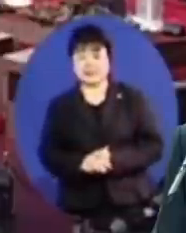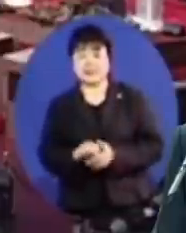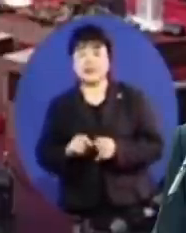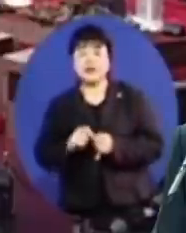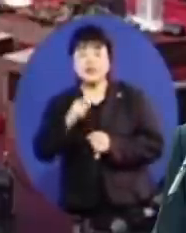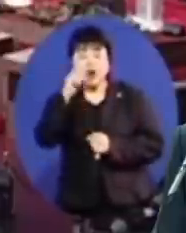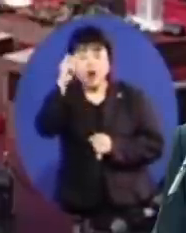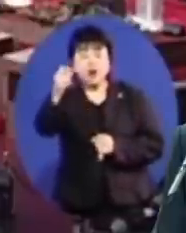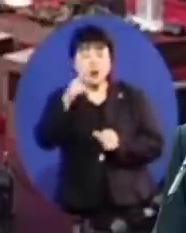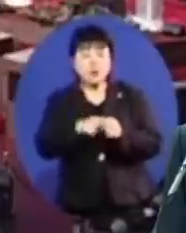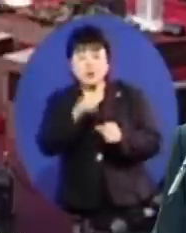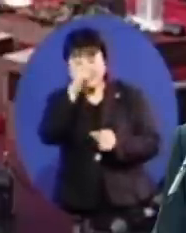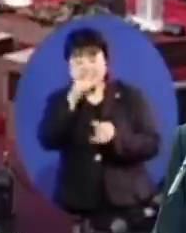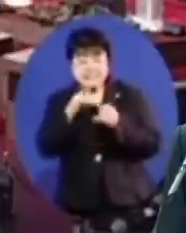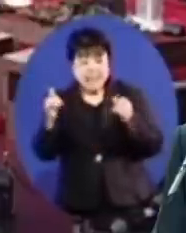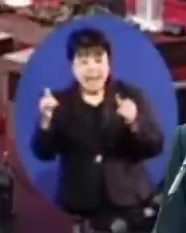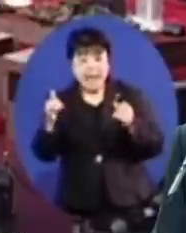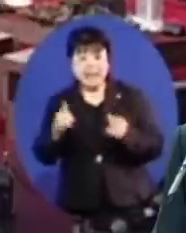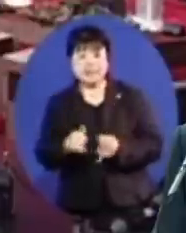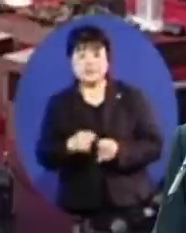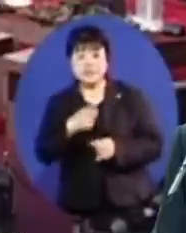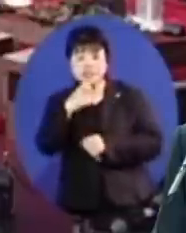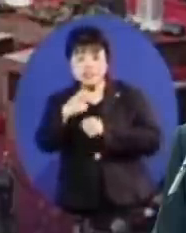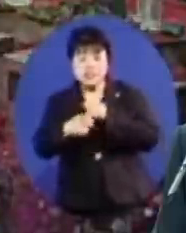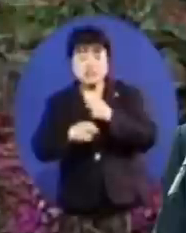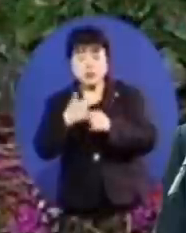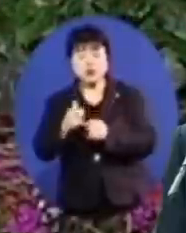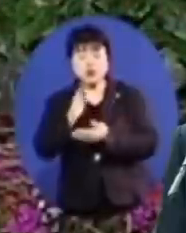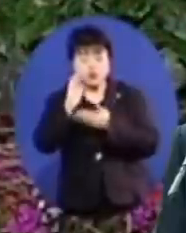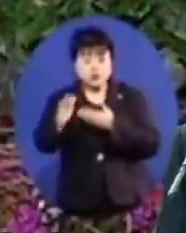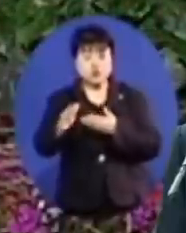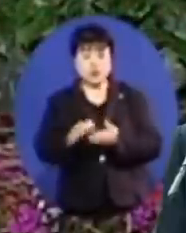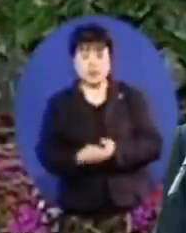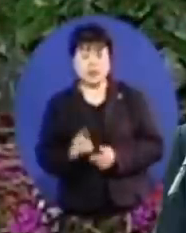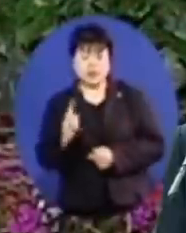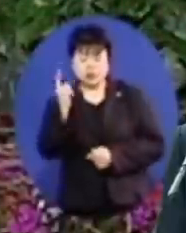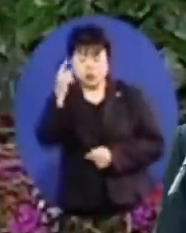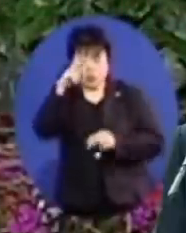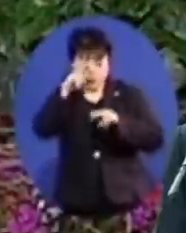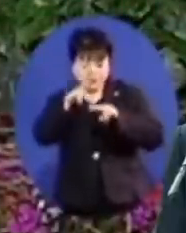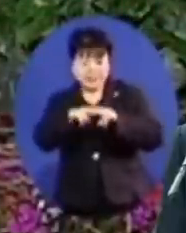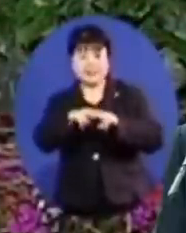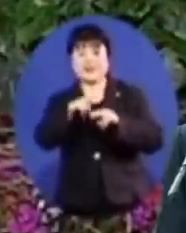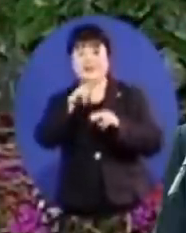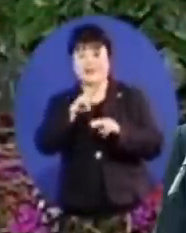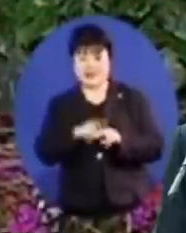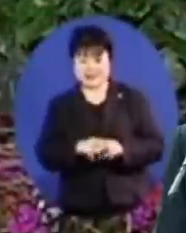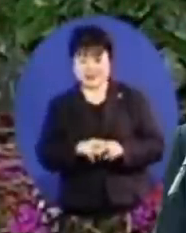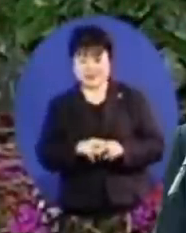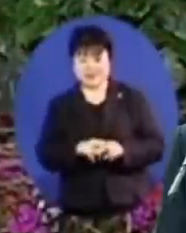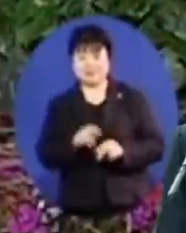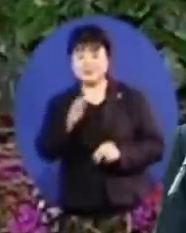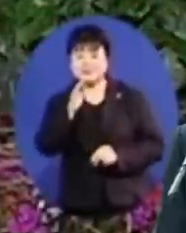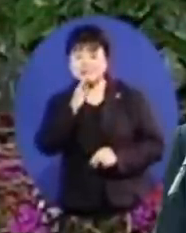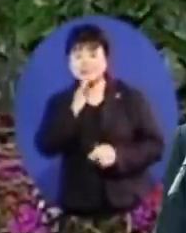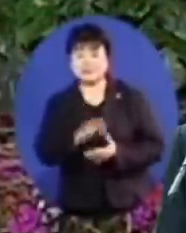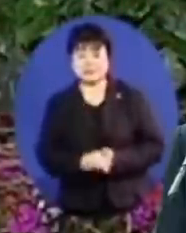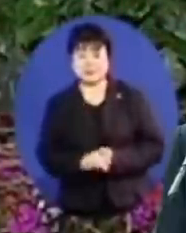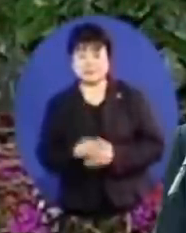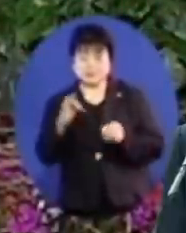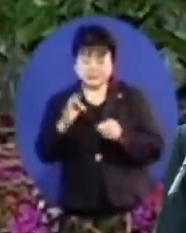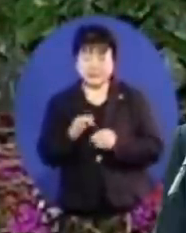있던 3%는 25년 후 사회 각계의 최고 인사가 되었고 단기 목표를 갖고 있던